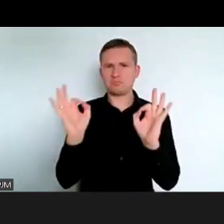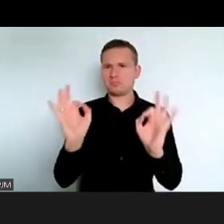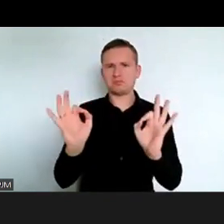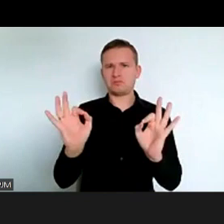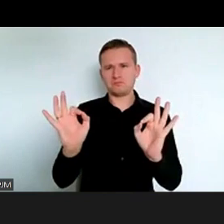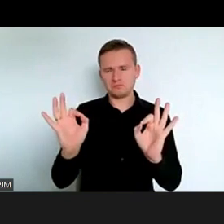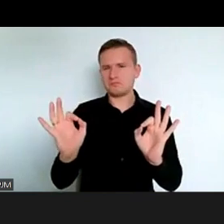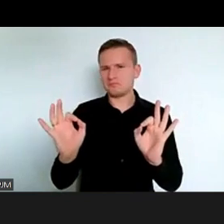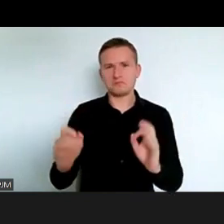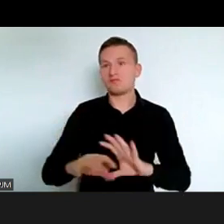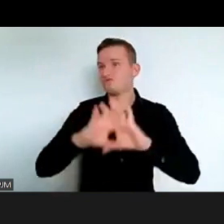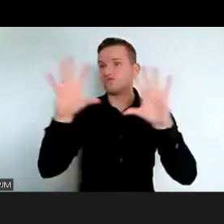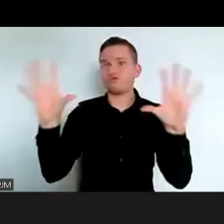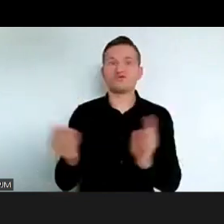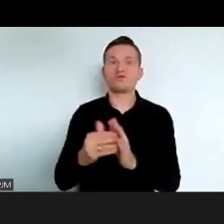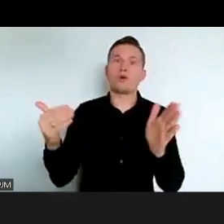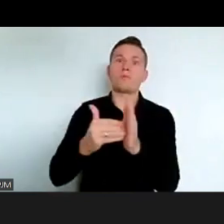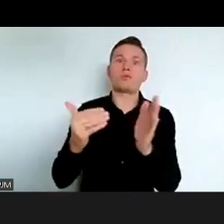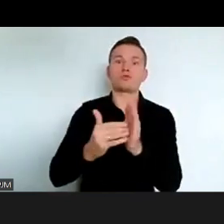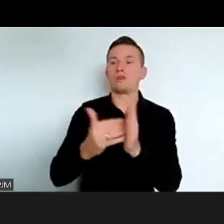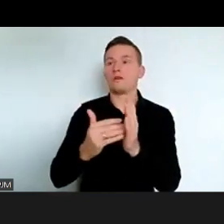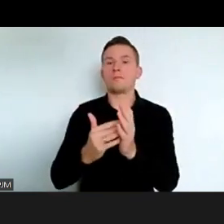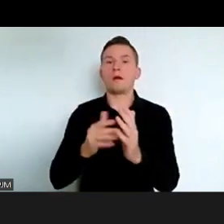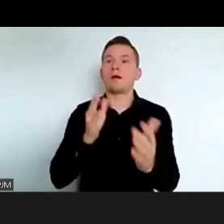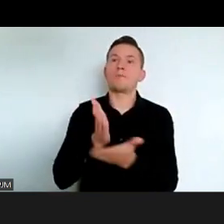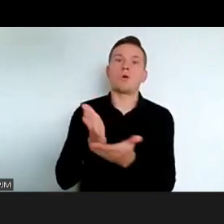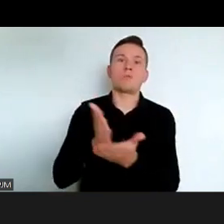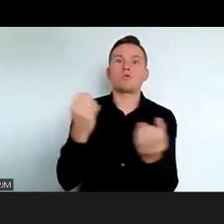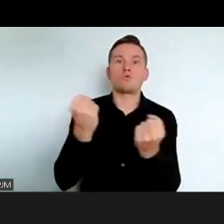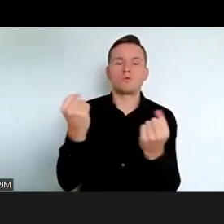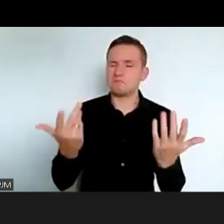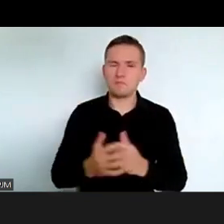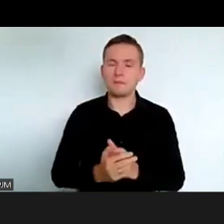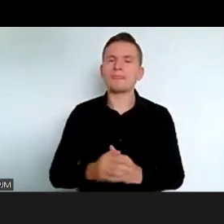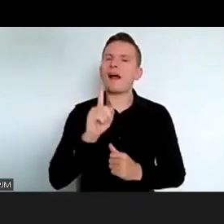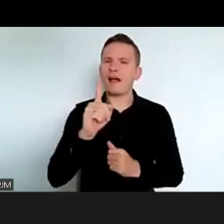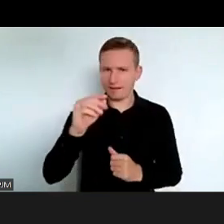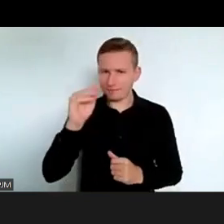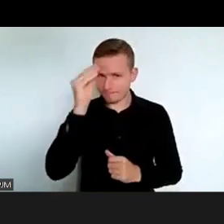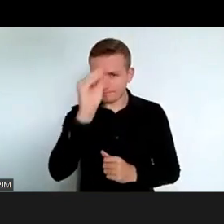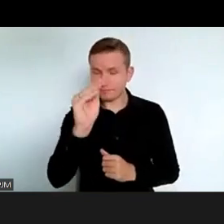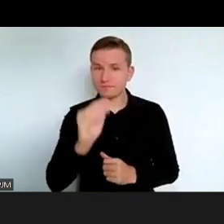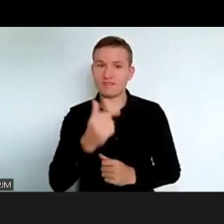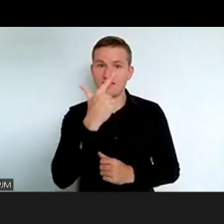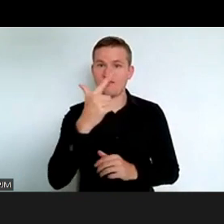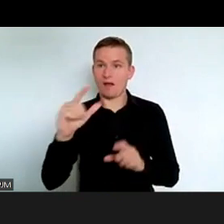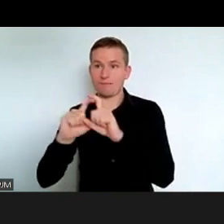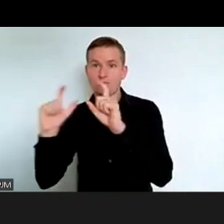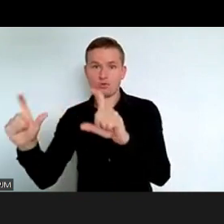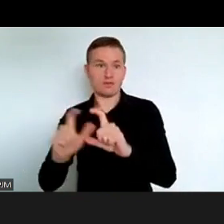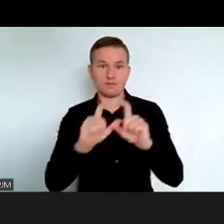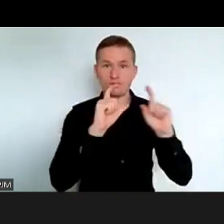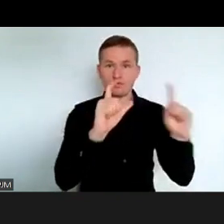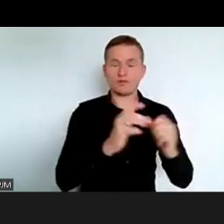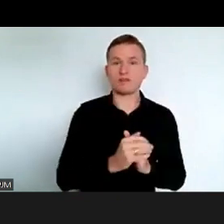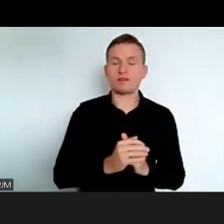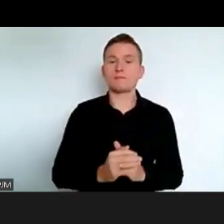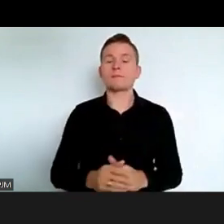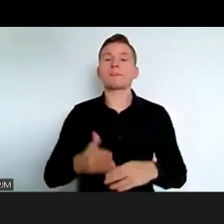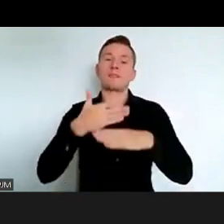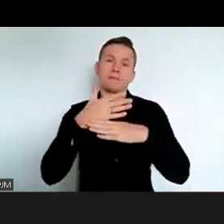Natomiast przypomnę, że jesteśmy w dwóch budynkach i to się może podzielić. Klasy 1, czy